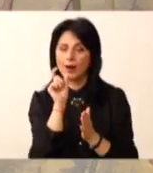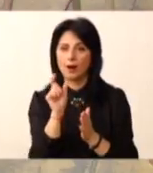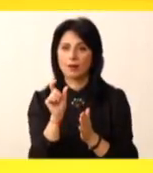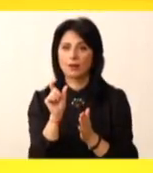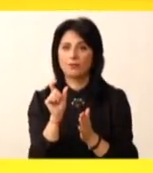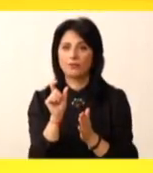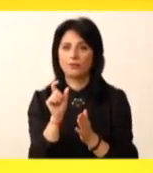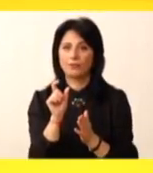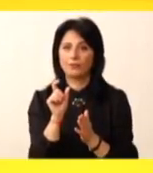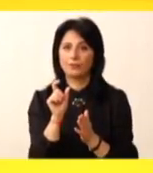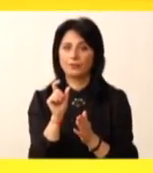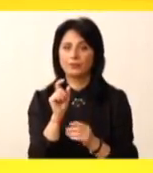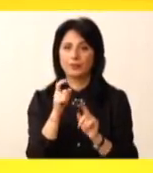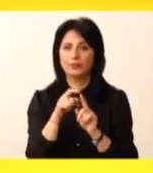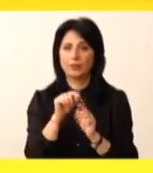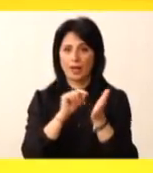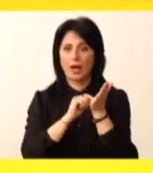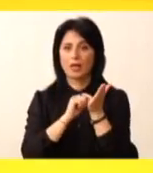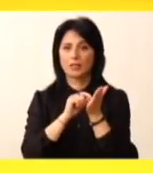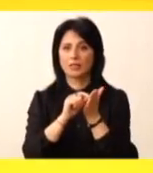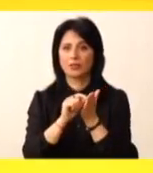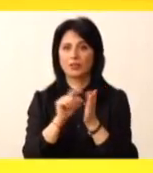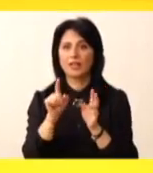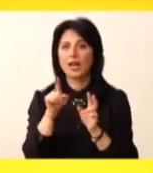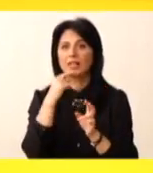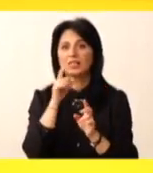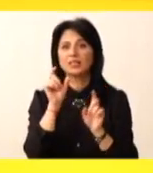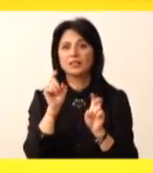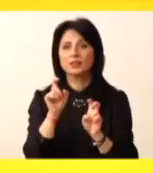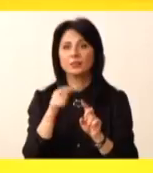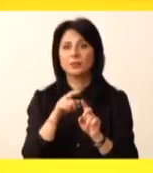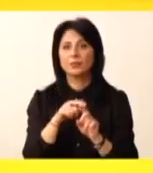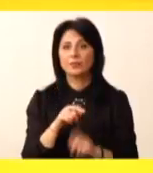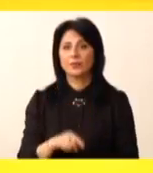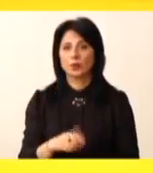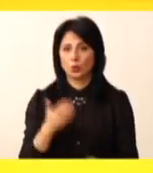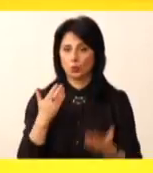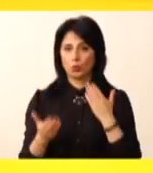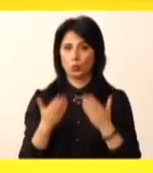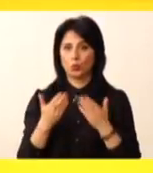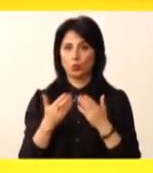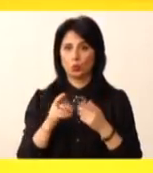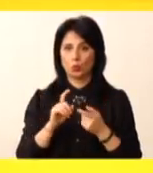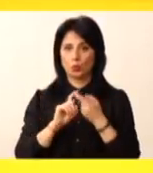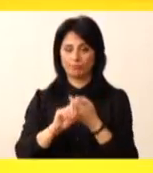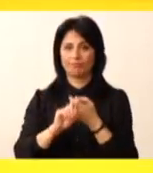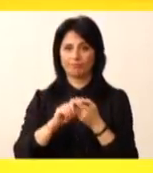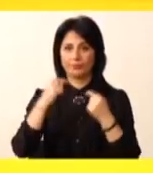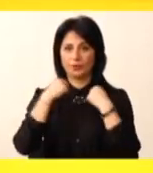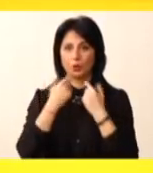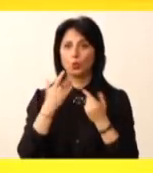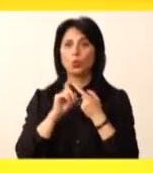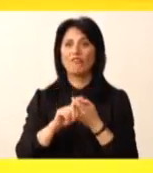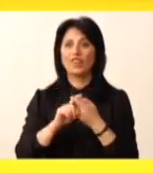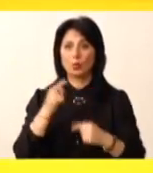კიდევ ერთი ფრაზით ხაზი რომ გაუსვათ იმას, რაც თქვენ ახლა ბრძანეთ. ანუ თუ ბაქტერიას ვებრძვით, თუ